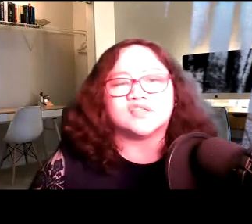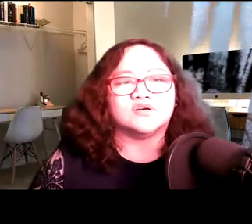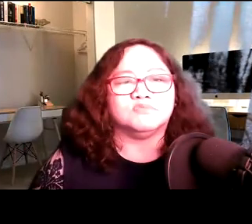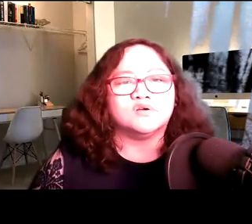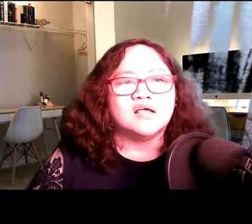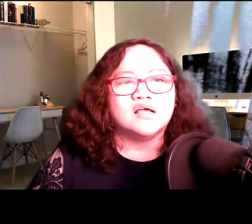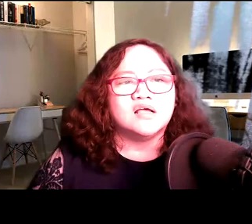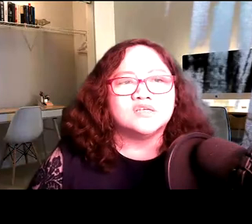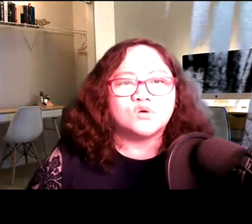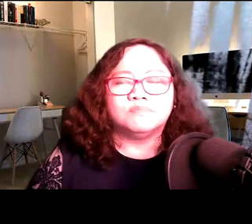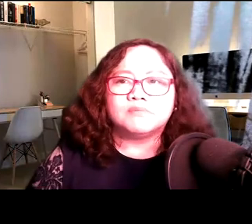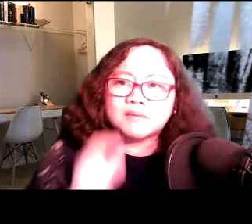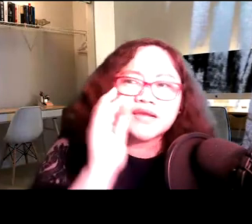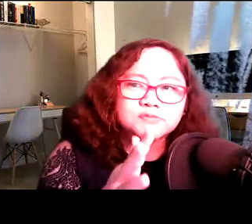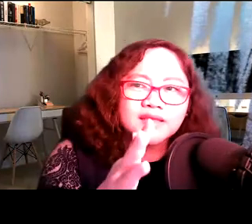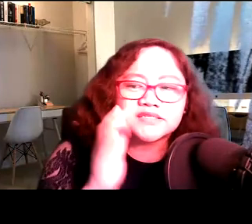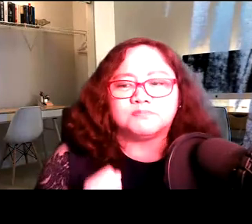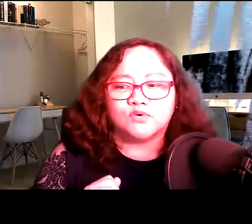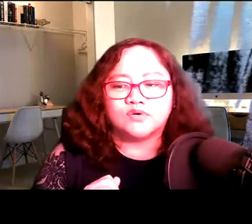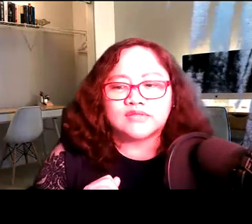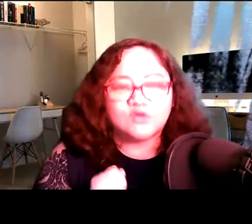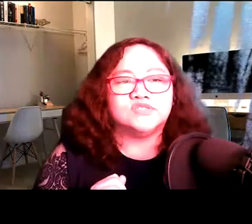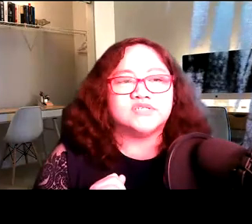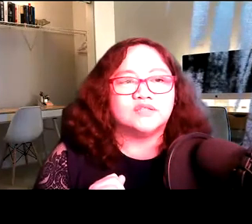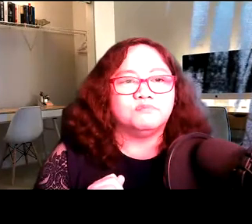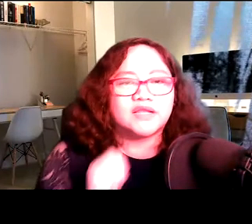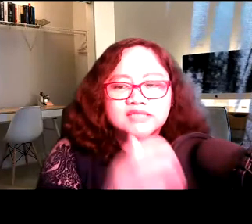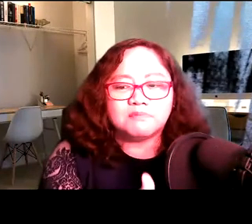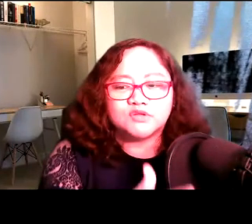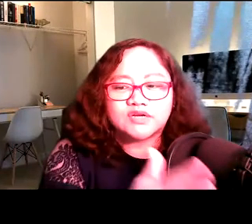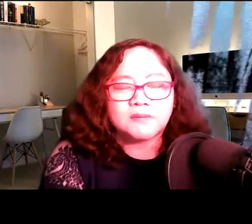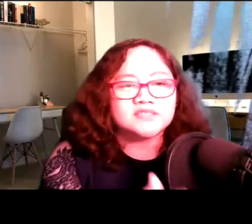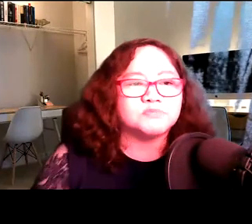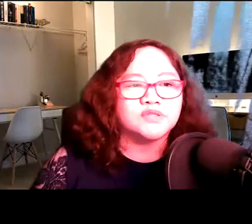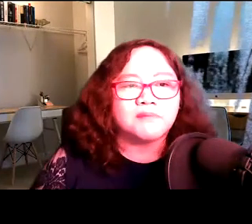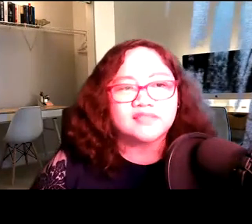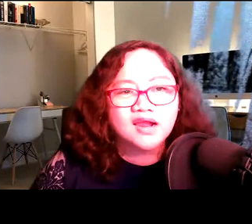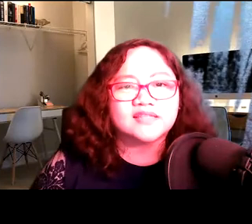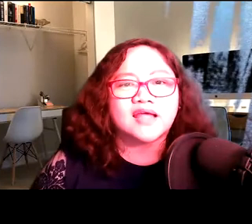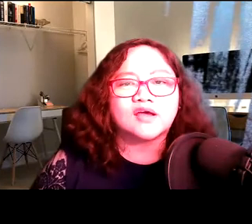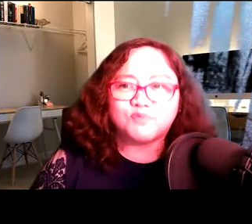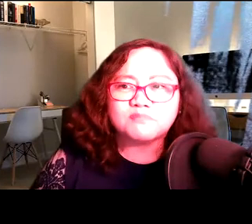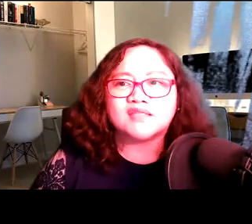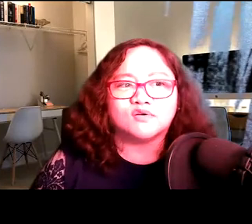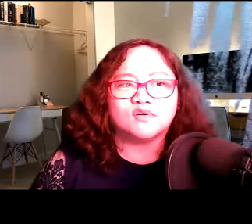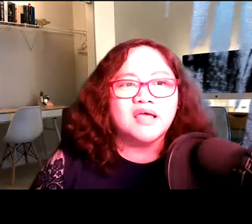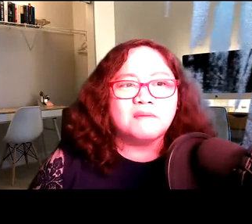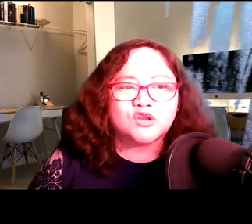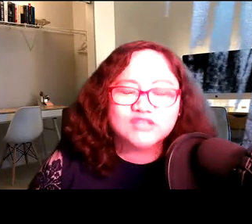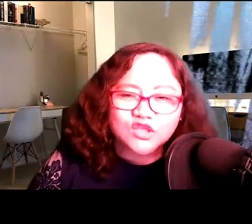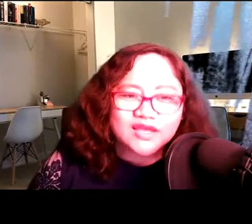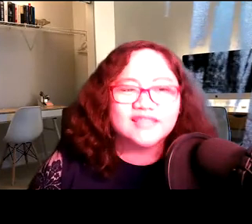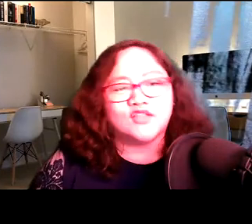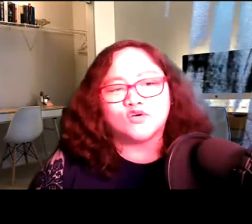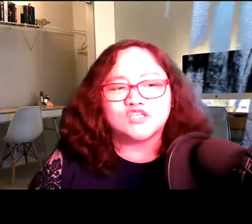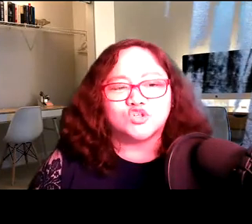the term, no? So, may mga responses po tayo diyan, no? For example, yung responses po ng Magna Carta of Women, no? Meron